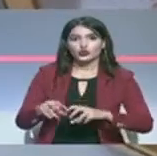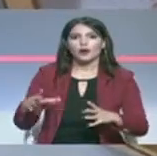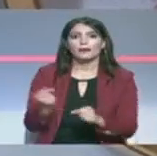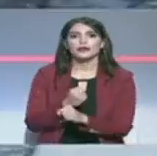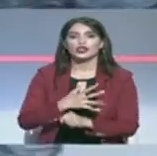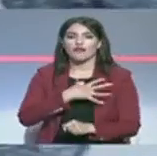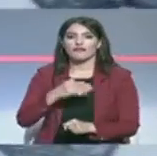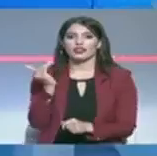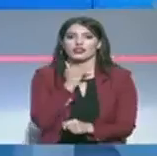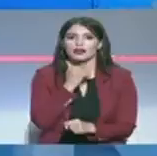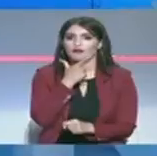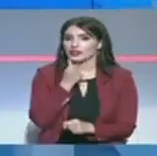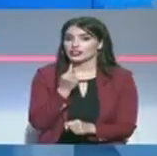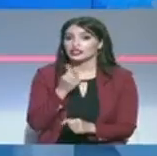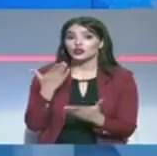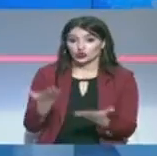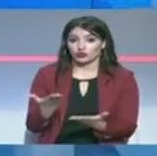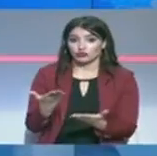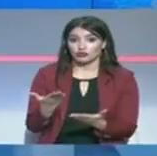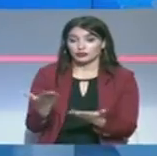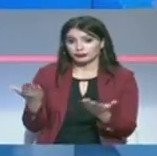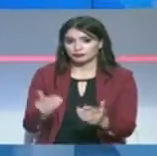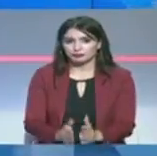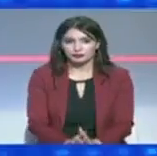السهل والسريع، فهل من متعظ؟